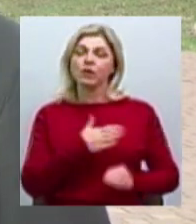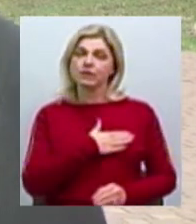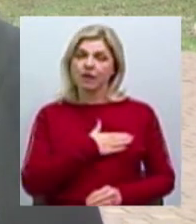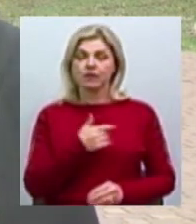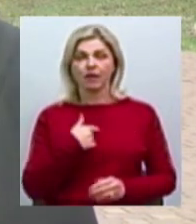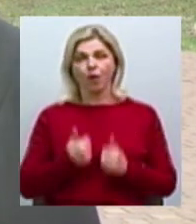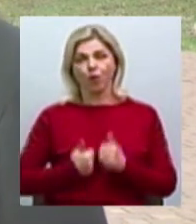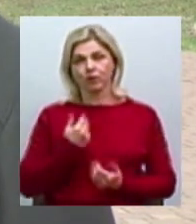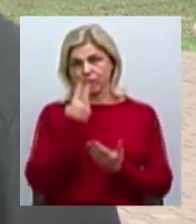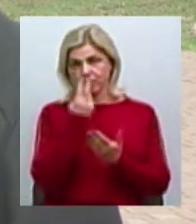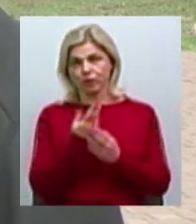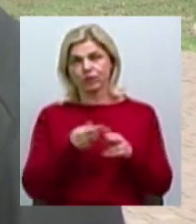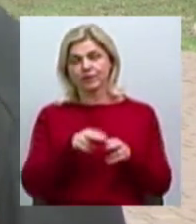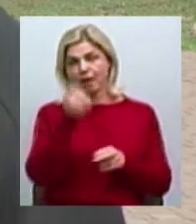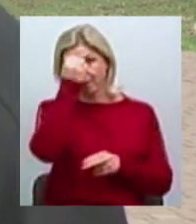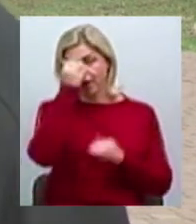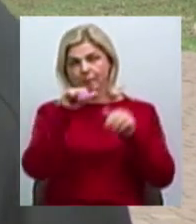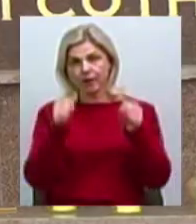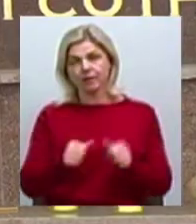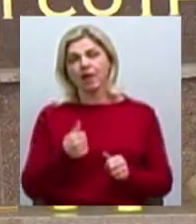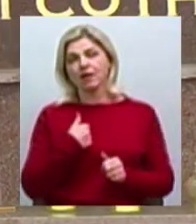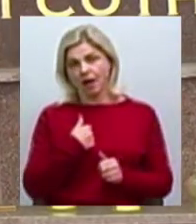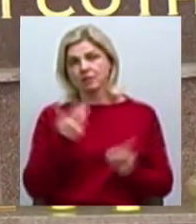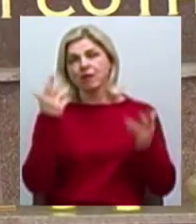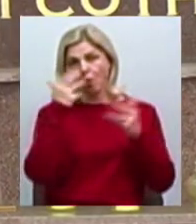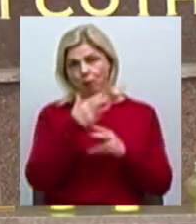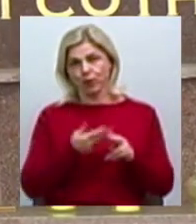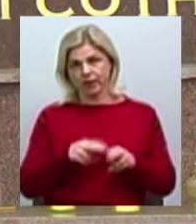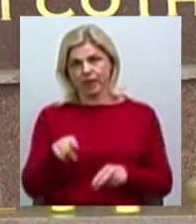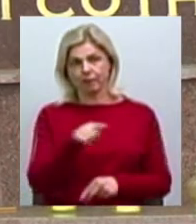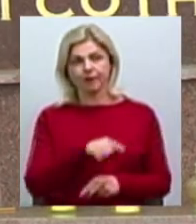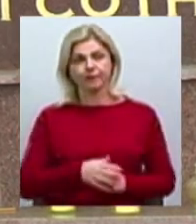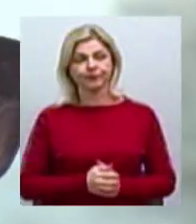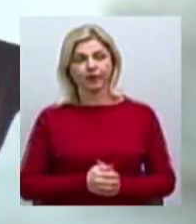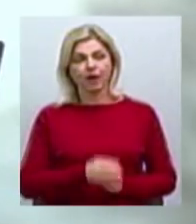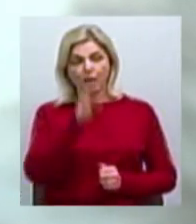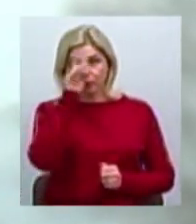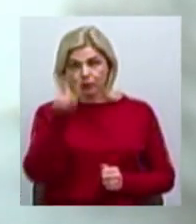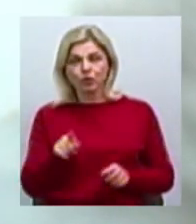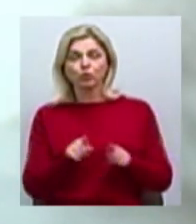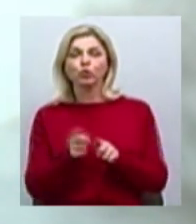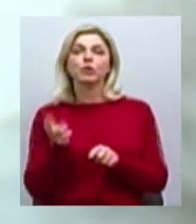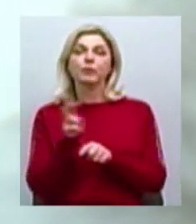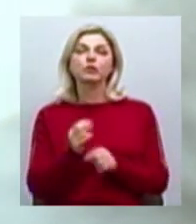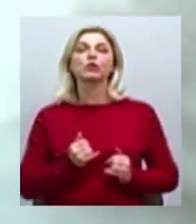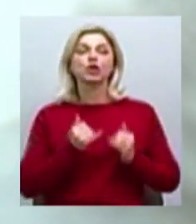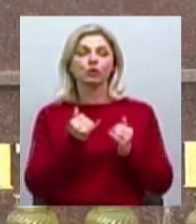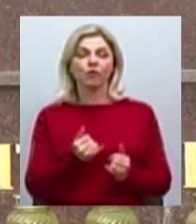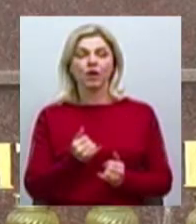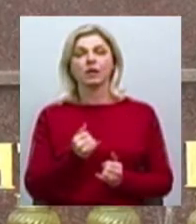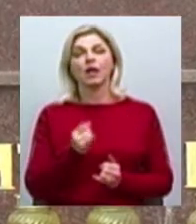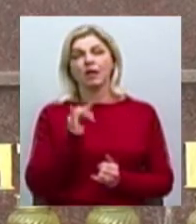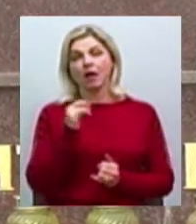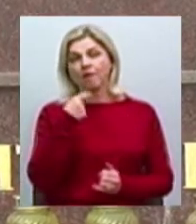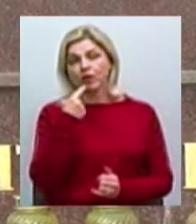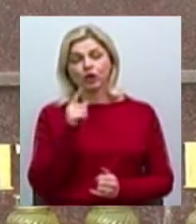гордістю дивлюсь на цей пам'ятник. Я захоплююся ними. Сергій Нікольчук також прийшов вшанувати пам'ять учасників Революції Гідності. Чоловік